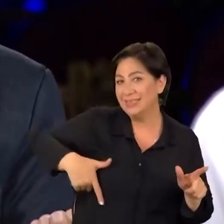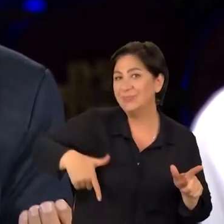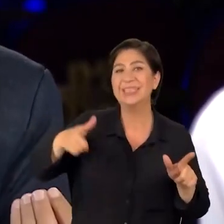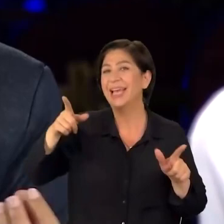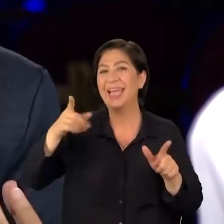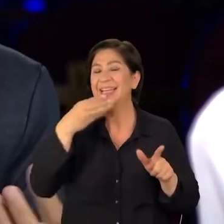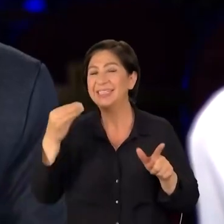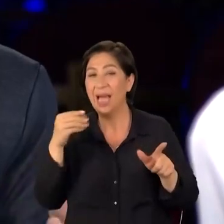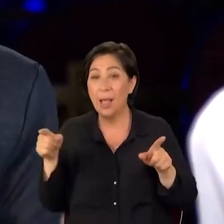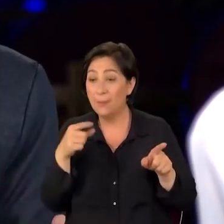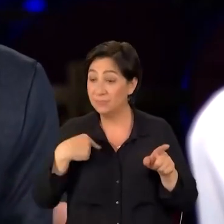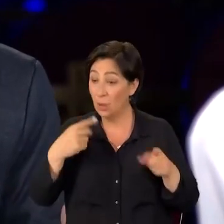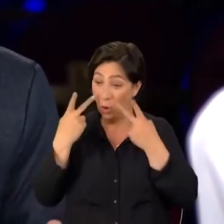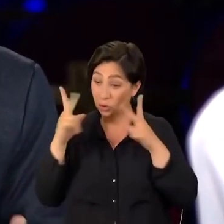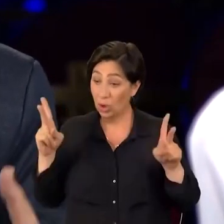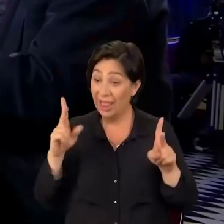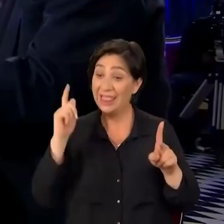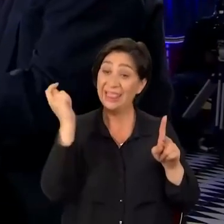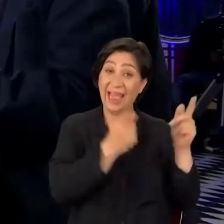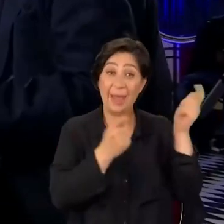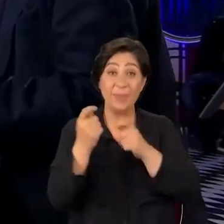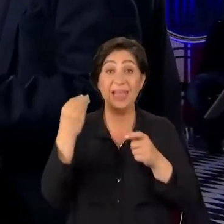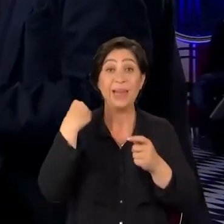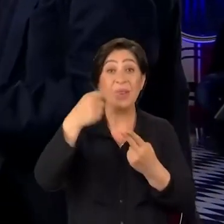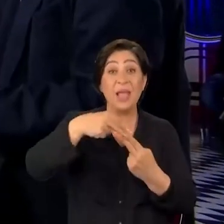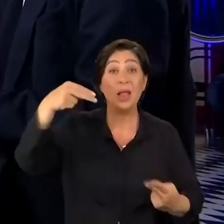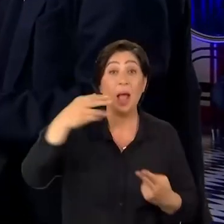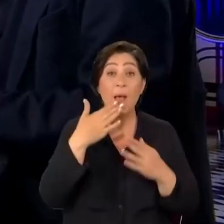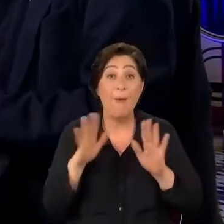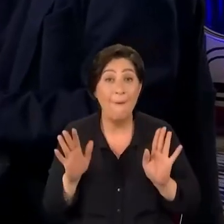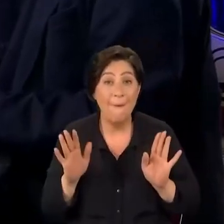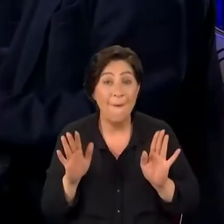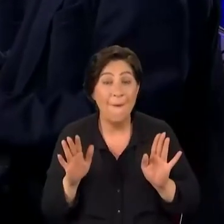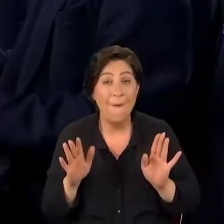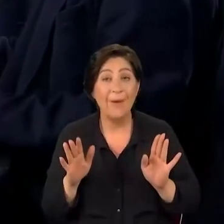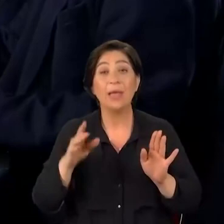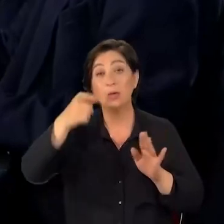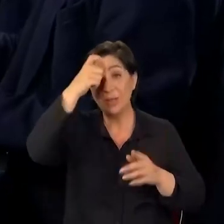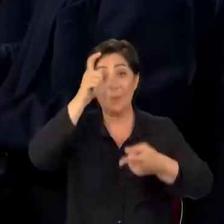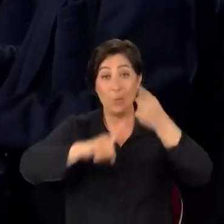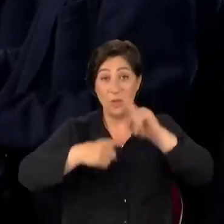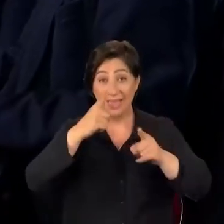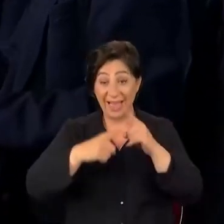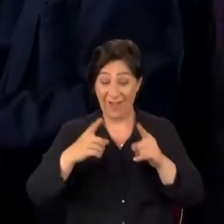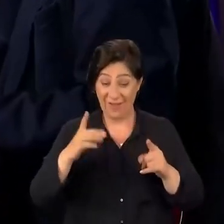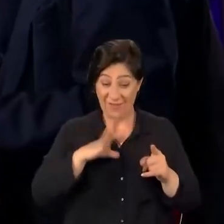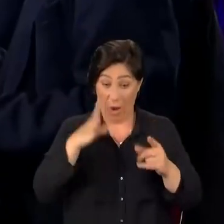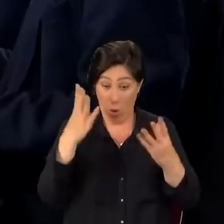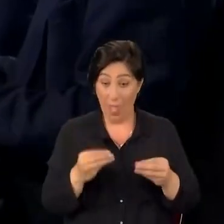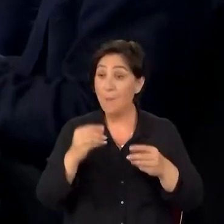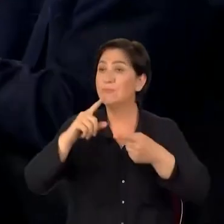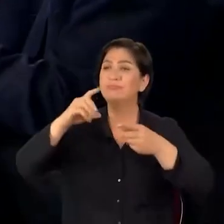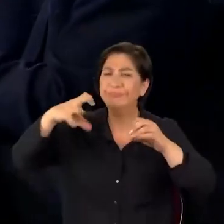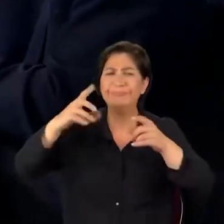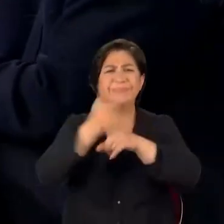özgürlük talebimizi bir araya getirecek yeni bir hikayenin olmaması. Dolayısıyla Türkiye'deki siyasetin ve var olan partilerin de en büyük problemleri